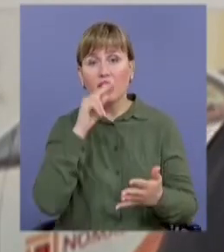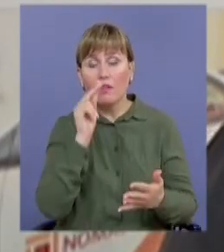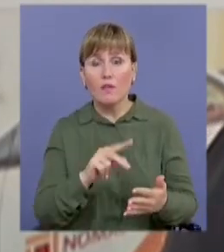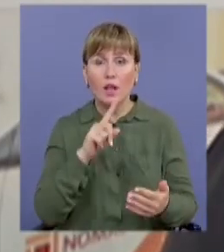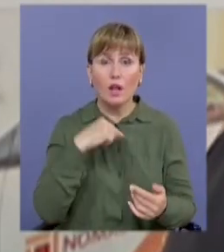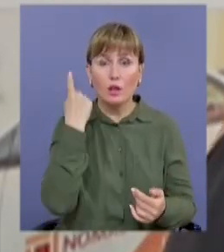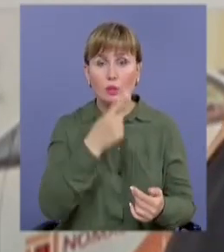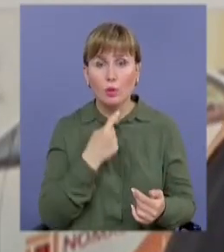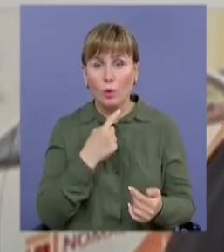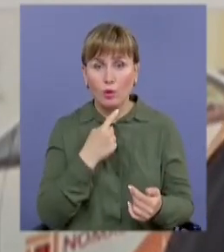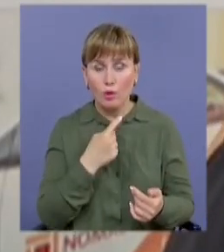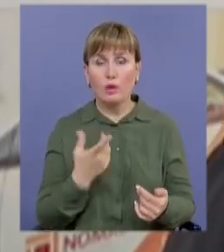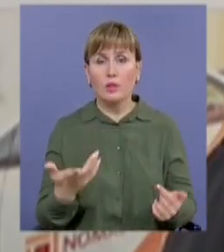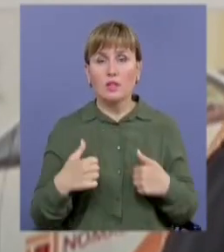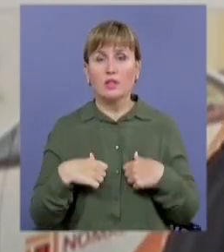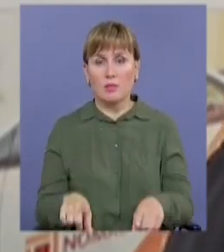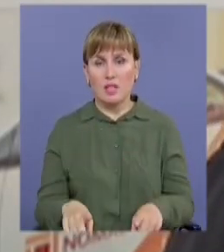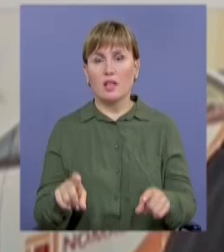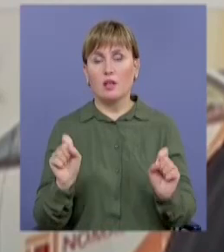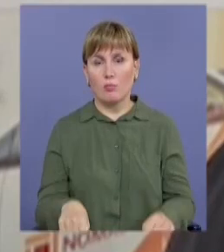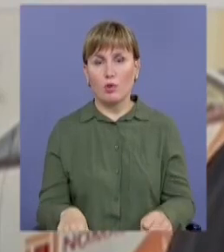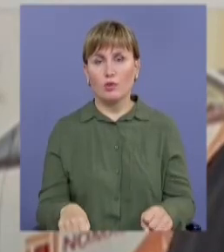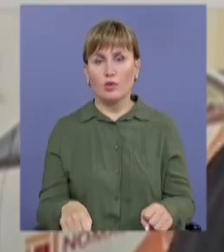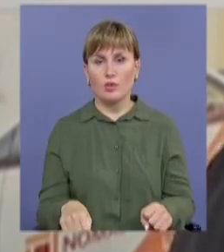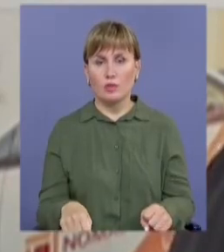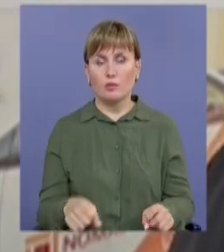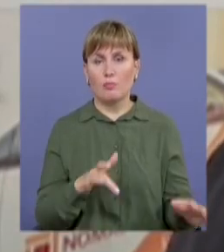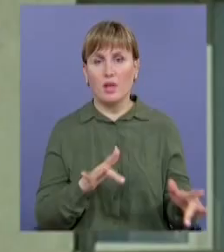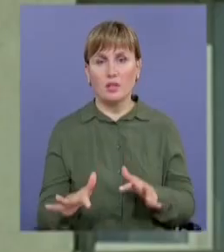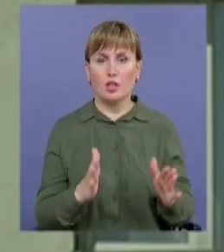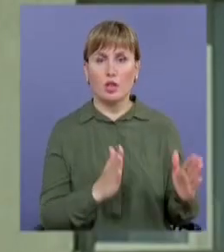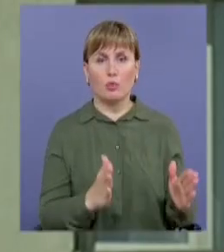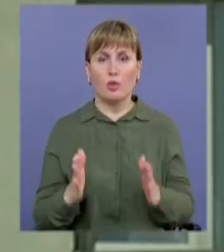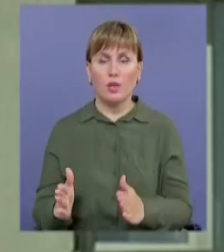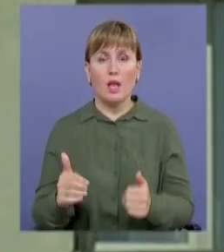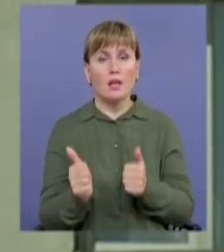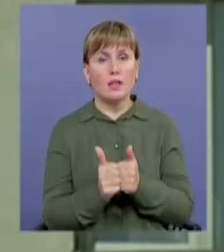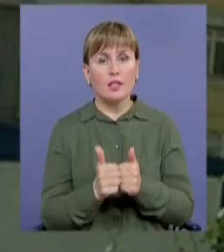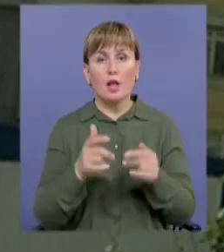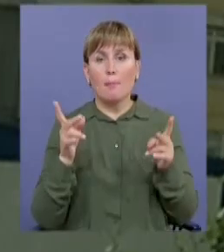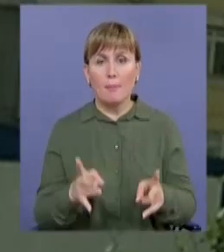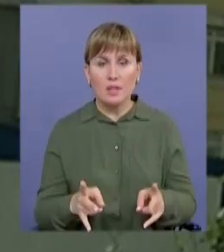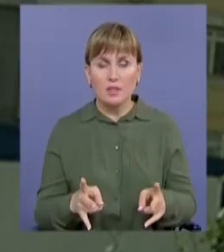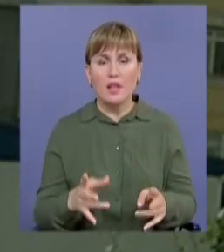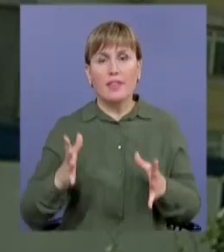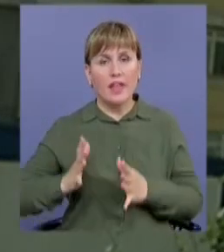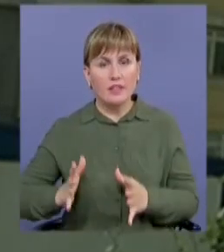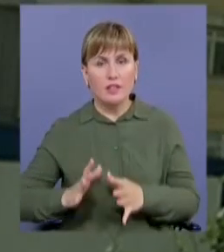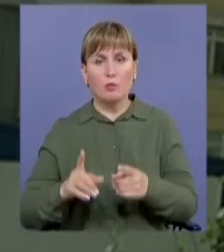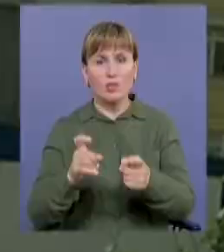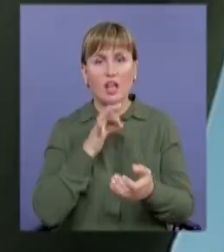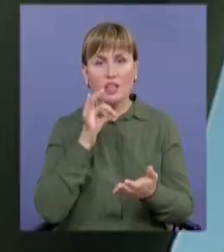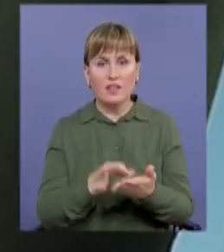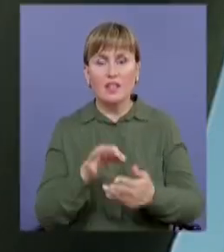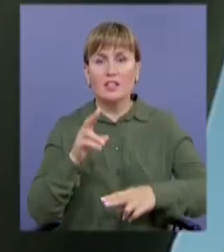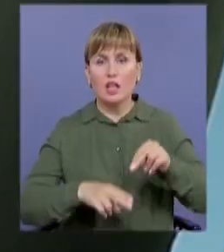лицо, уже самостоятельно этот процесс регулирует. Соседи же пострадавших все еще надеются привлечь к